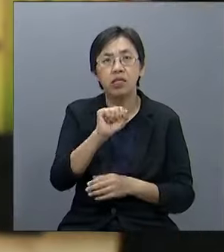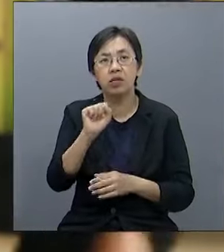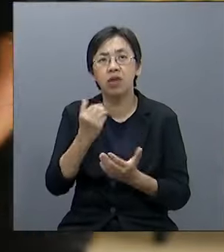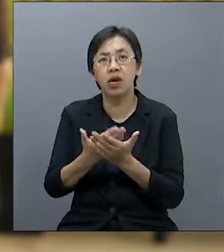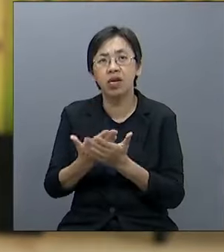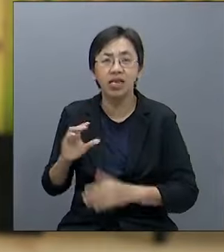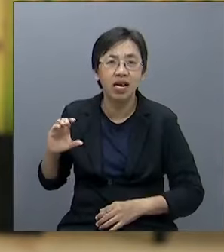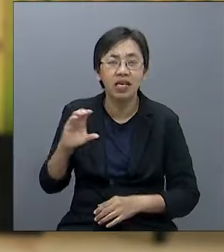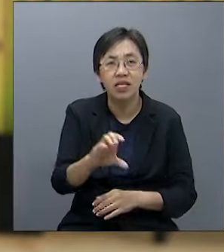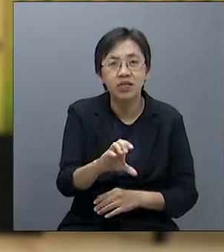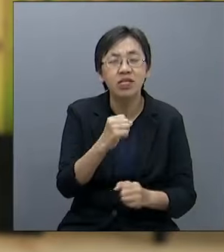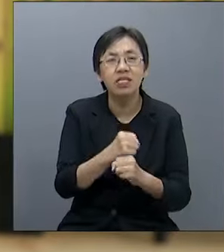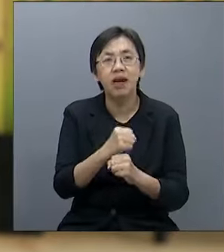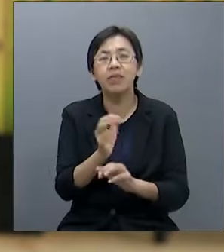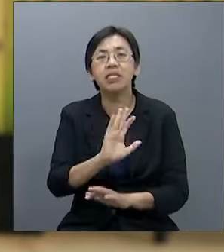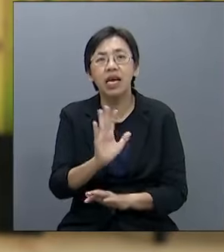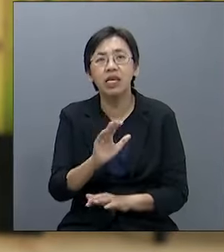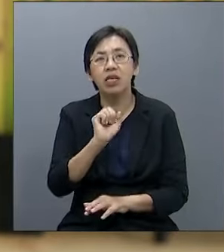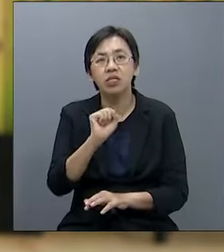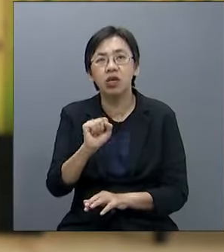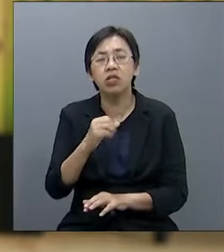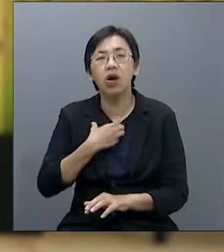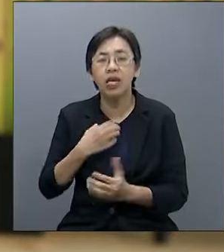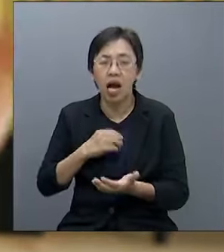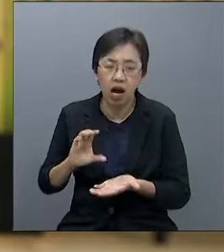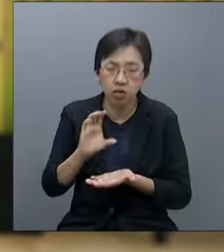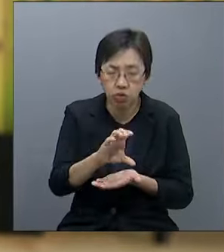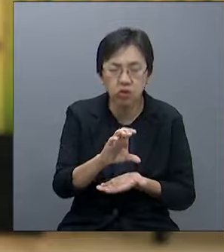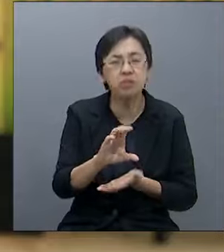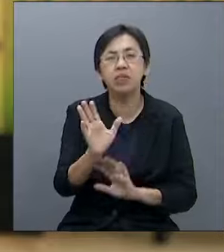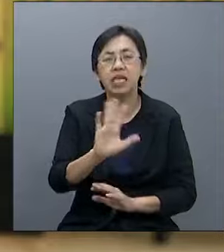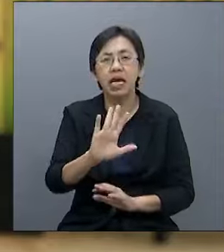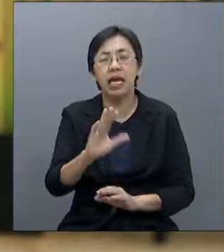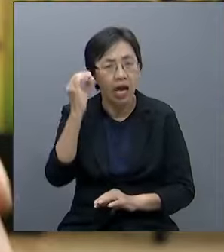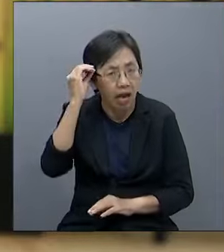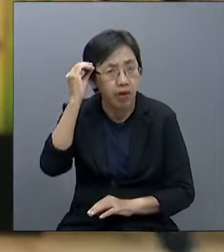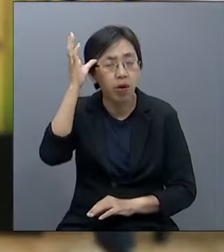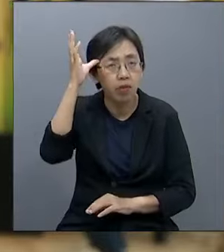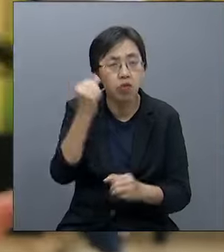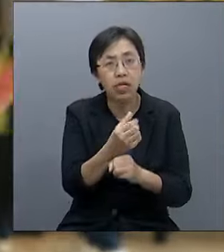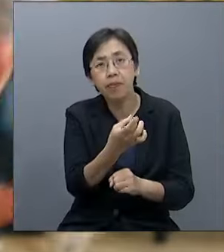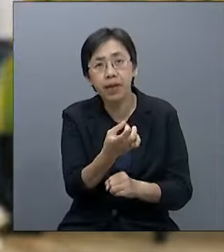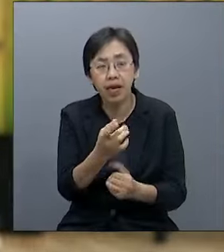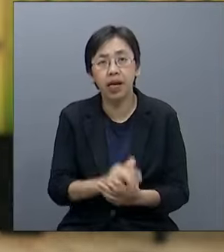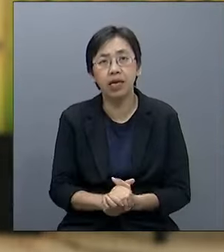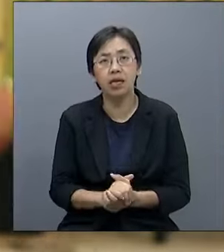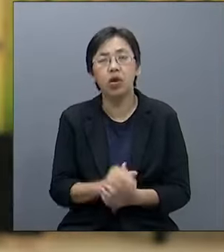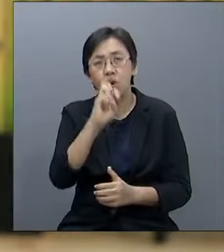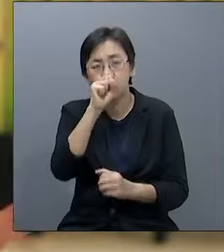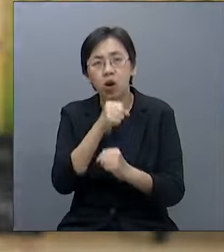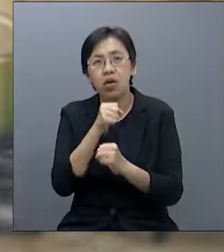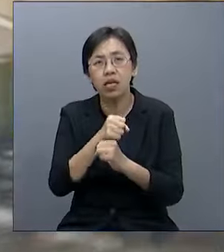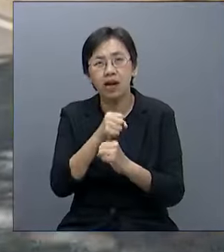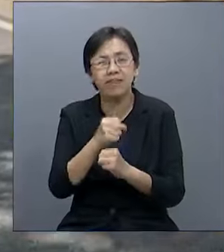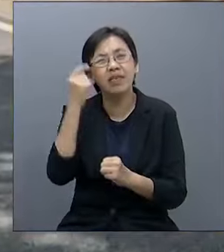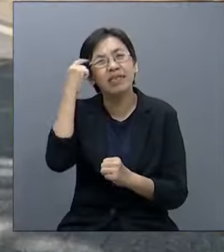ทุนทำอะไรนะแต่สสจะให้สร้างด้วยชุดความรู้ว่าโมเดลมันเป็นยังไงบ้างแล้วลองทำเพราะว่าพี่เชื่อว่าไม่มี